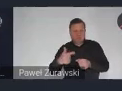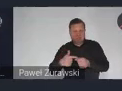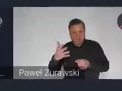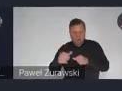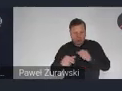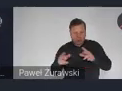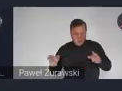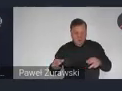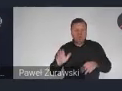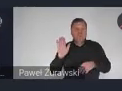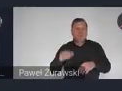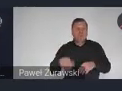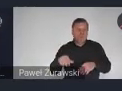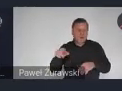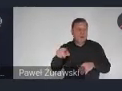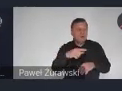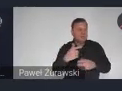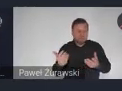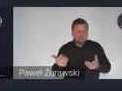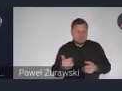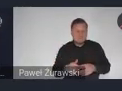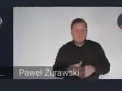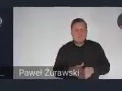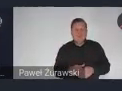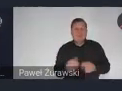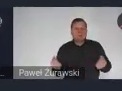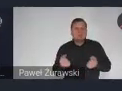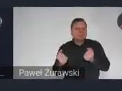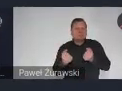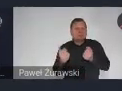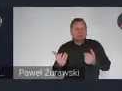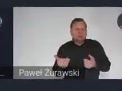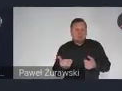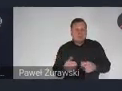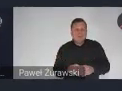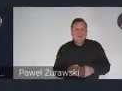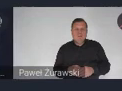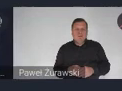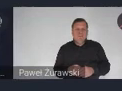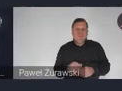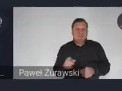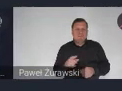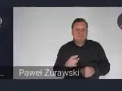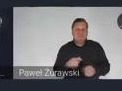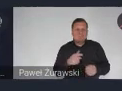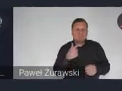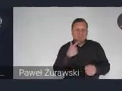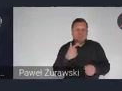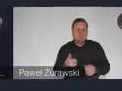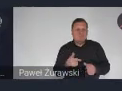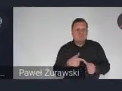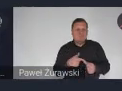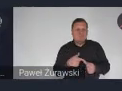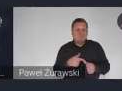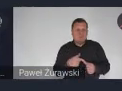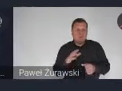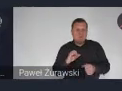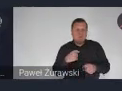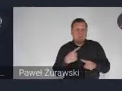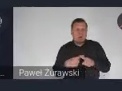mogą ubiegać się o następujące wartości które należy rozumieć jako